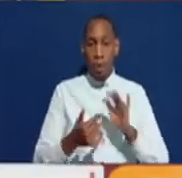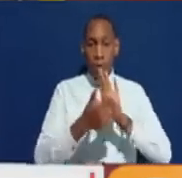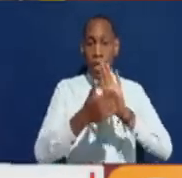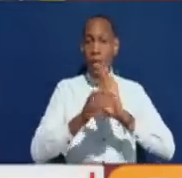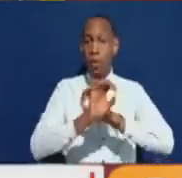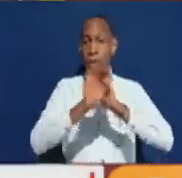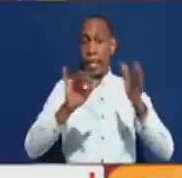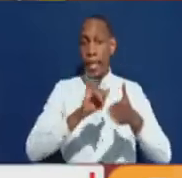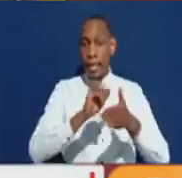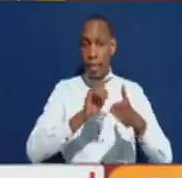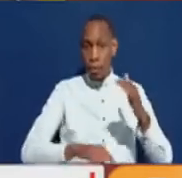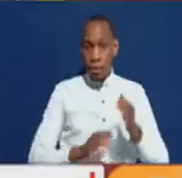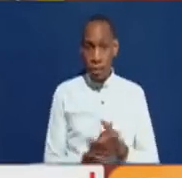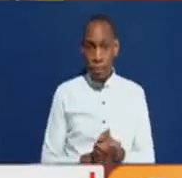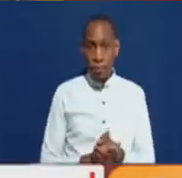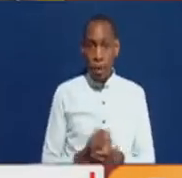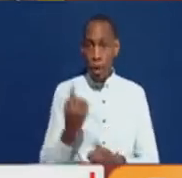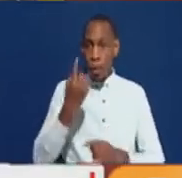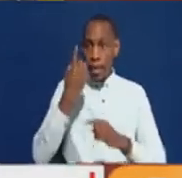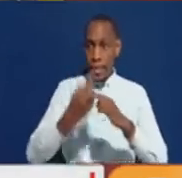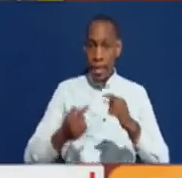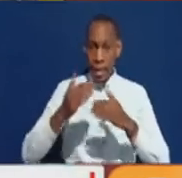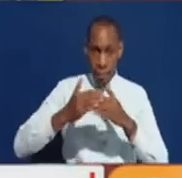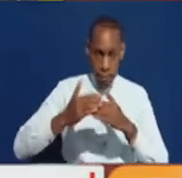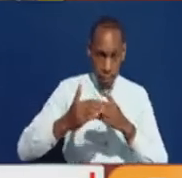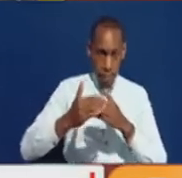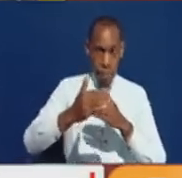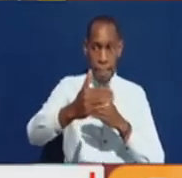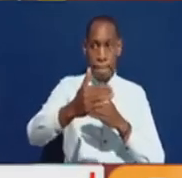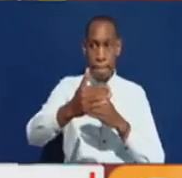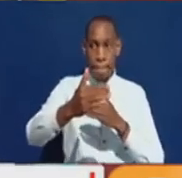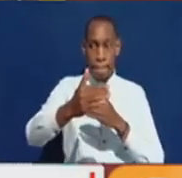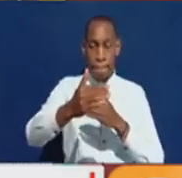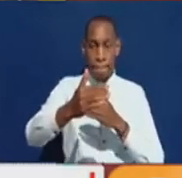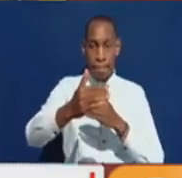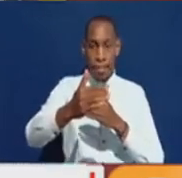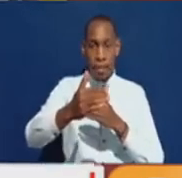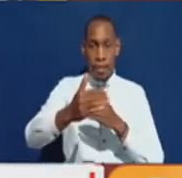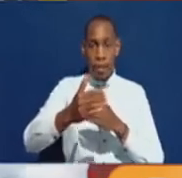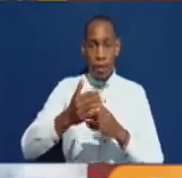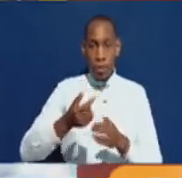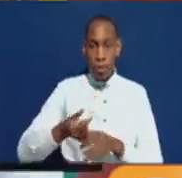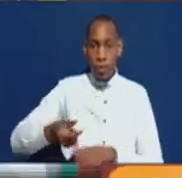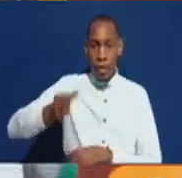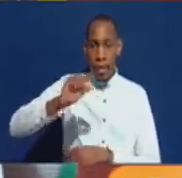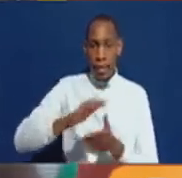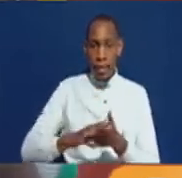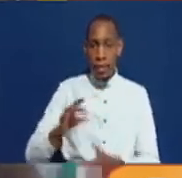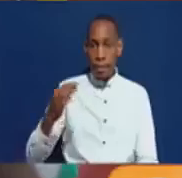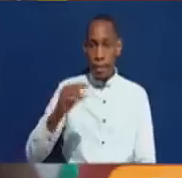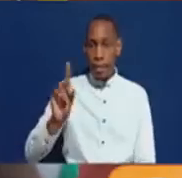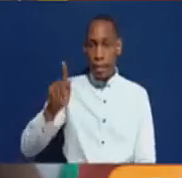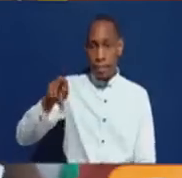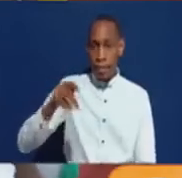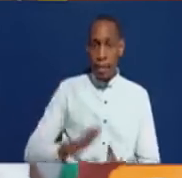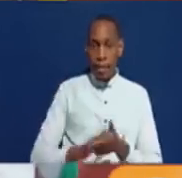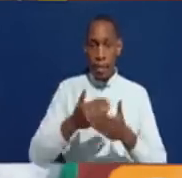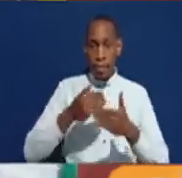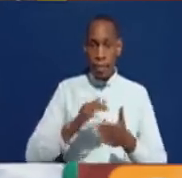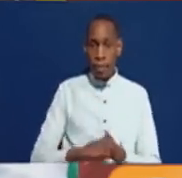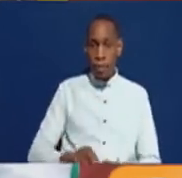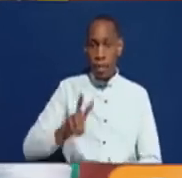kwamba mwaka mmoja ijayo tutakuwa tumeongeza mapato yetu kutoka